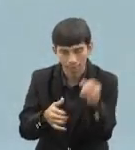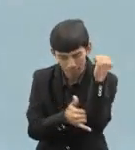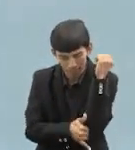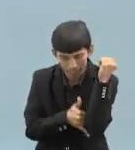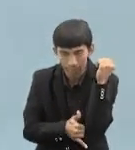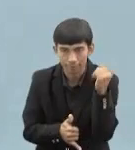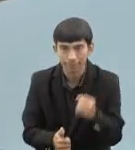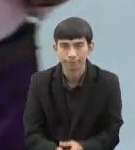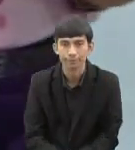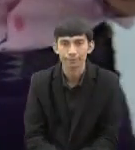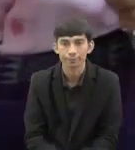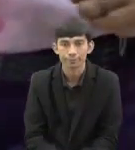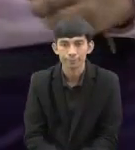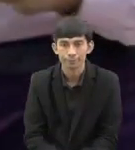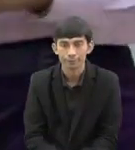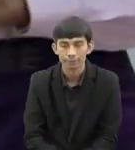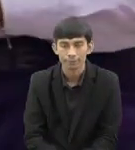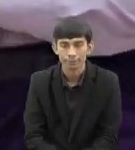nơi cà rào bà tê.